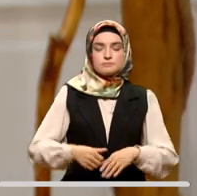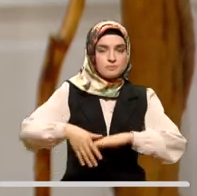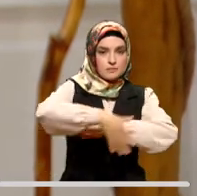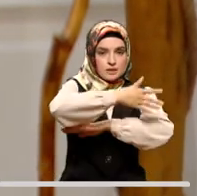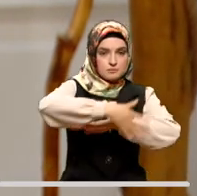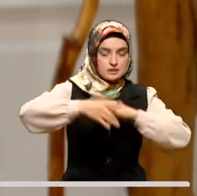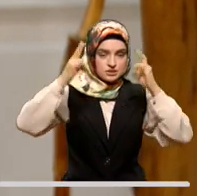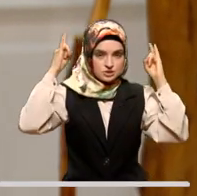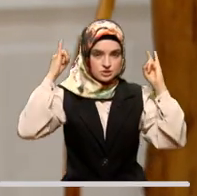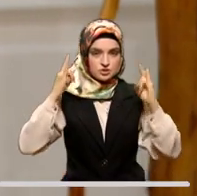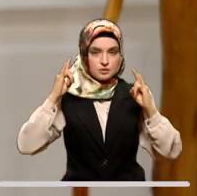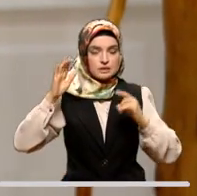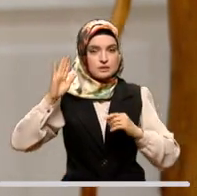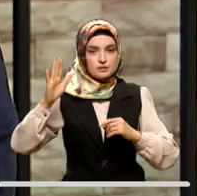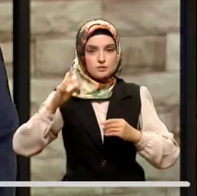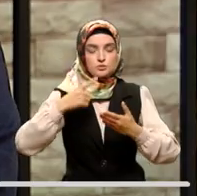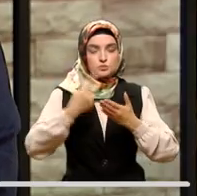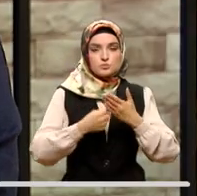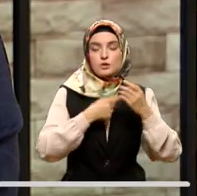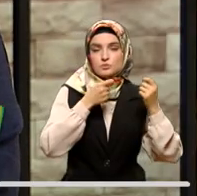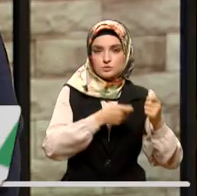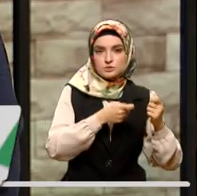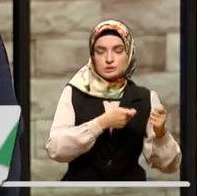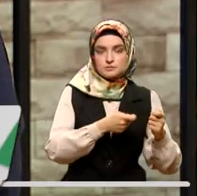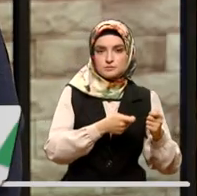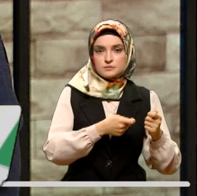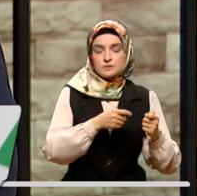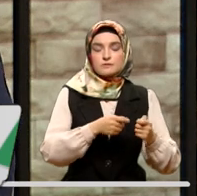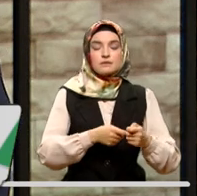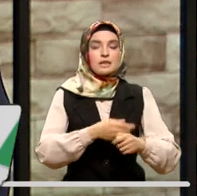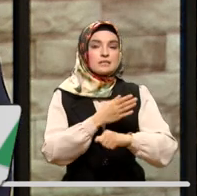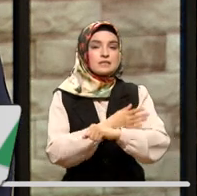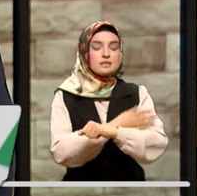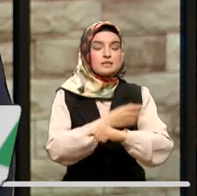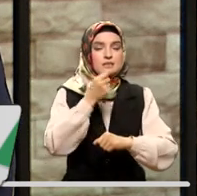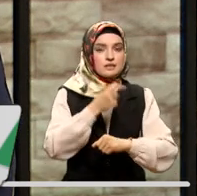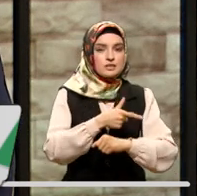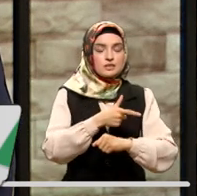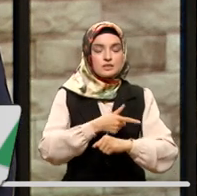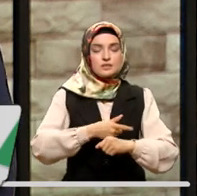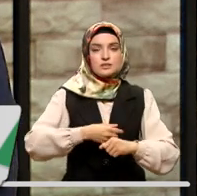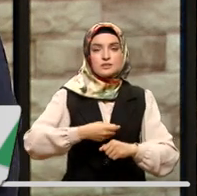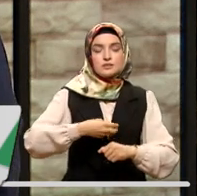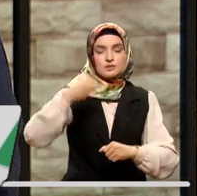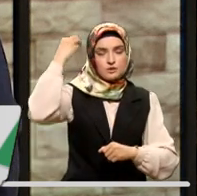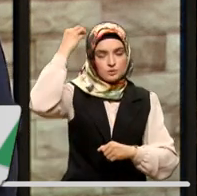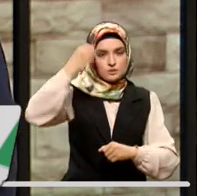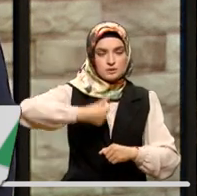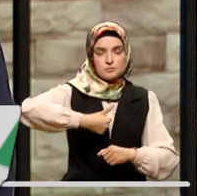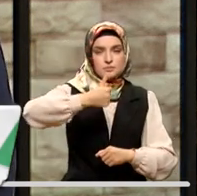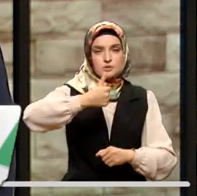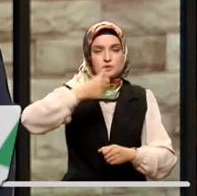Mahallemizdeki camilere, Kur'an kurslarımıza ve ilçe müftülüklerimize başvuracaklar. Yani